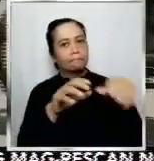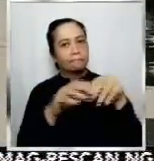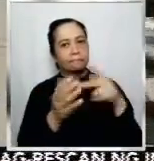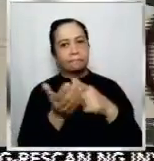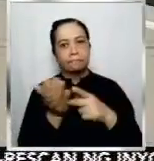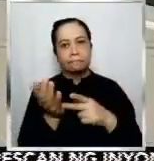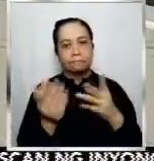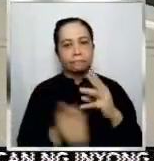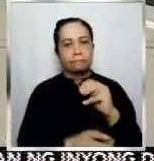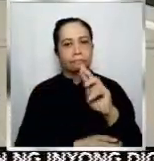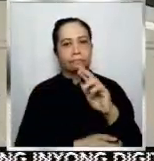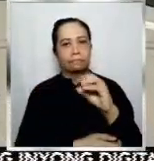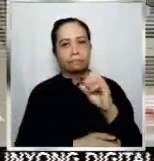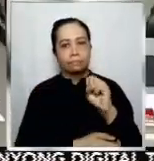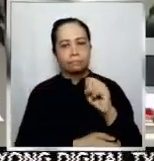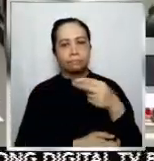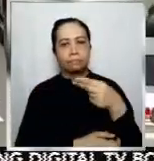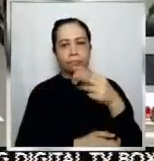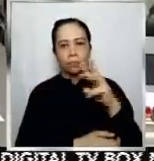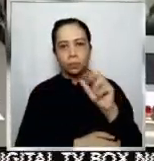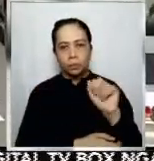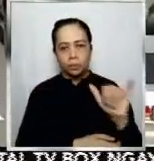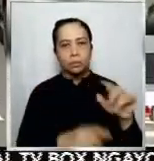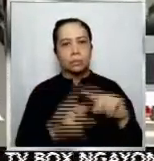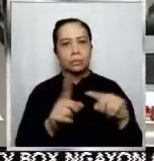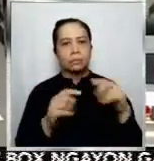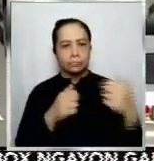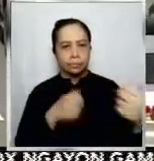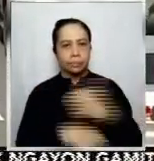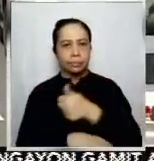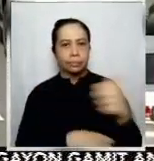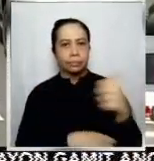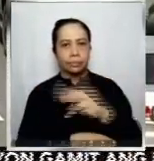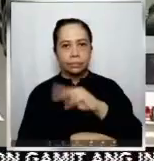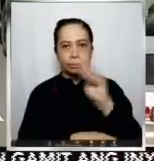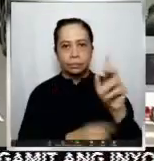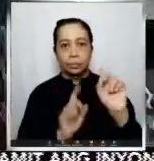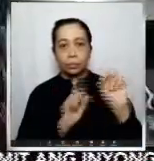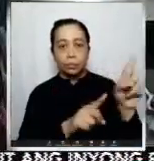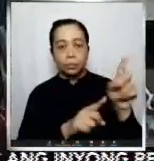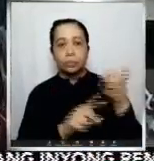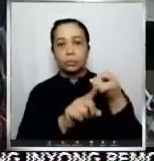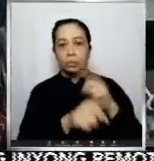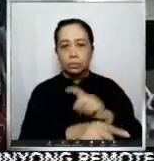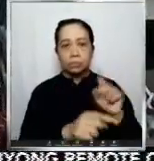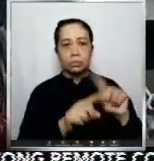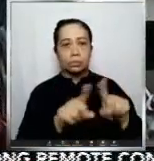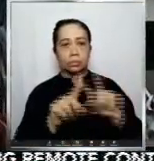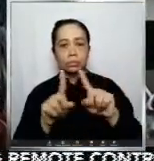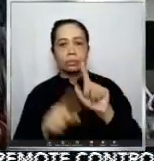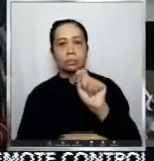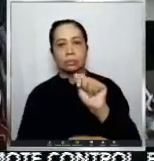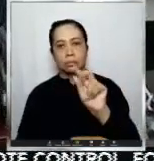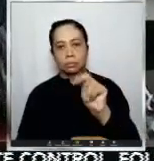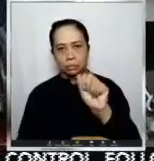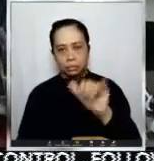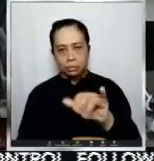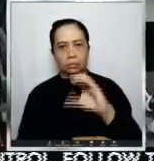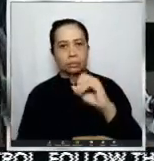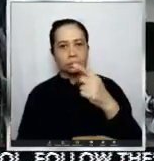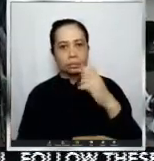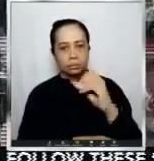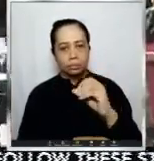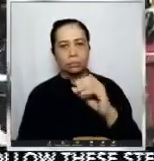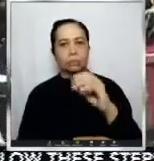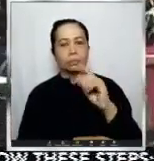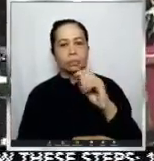papunta o galing sa mga bayan ng Tanay, Cogyo, Teresa, Morong at Antipolo. Paano pa kaya bukas? Kung kailan mas